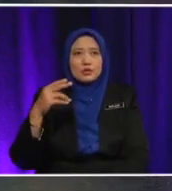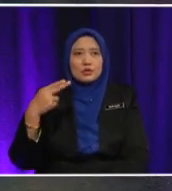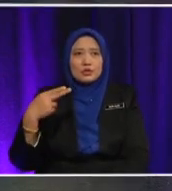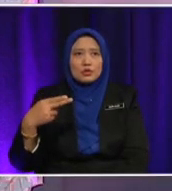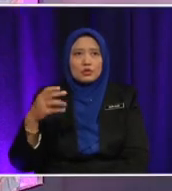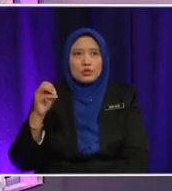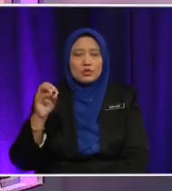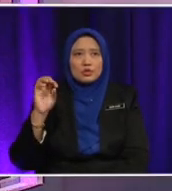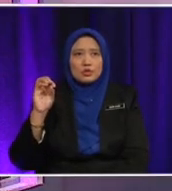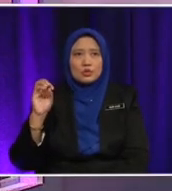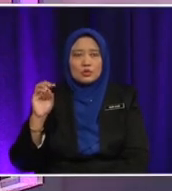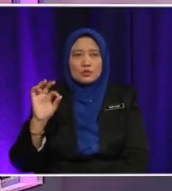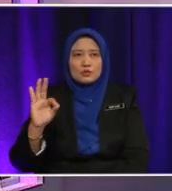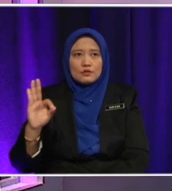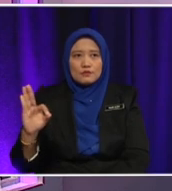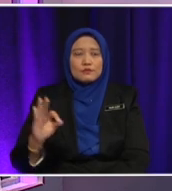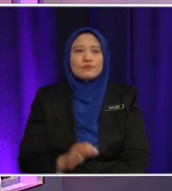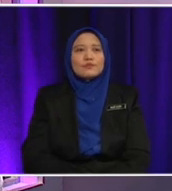hukum Bolton